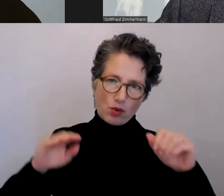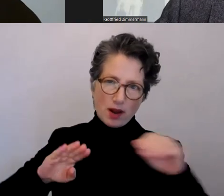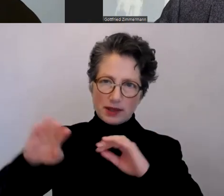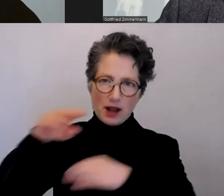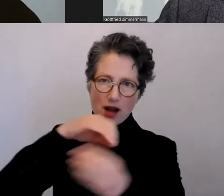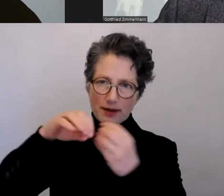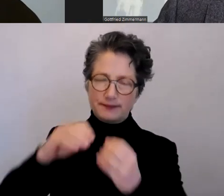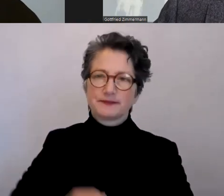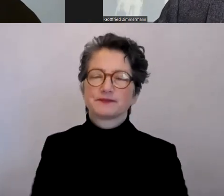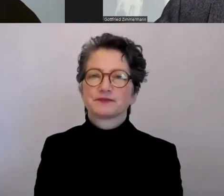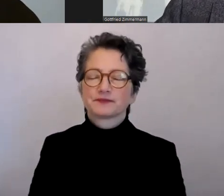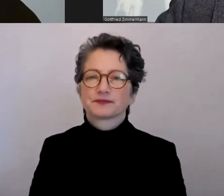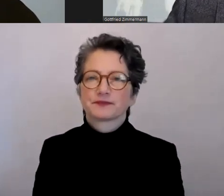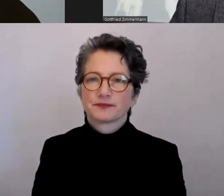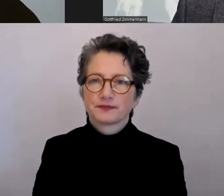zum Beispiel auch